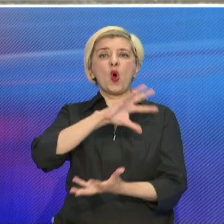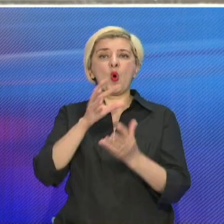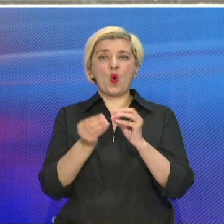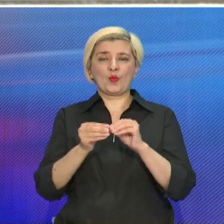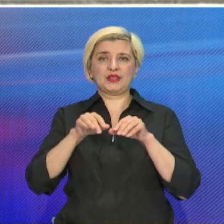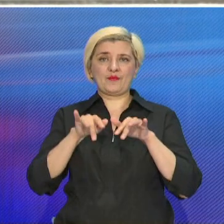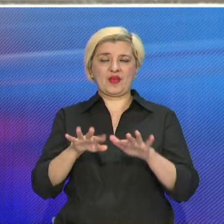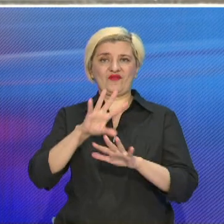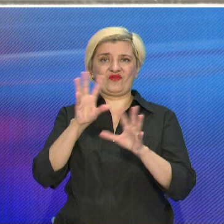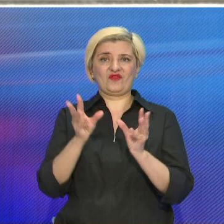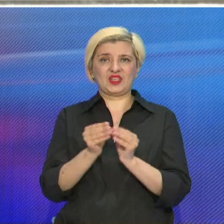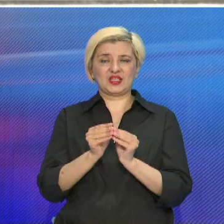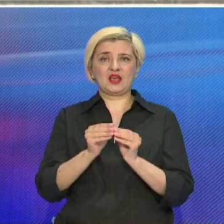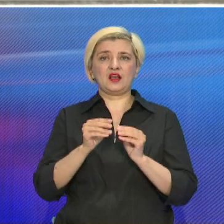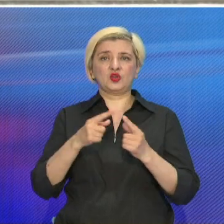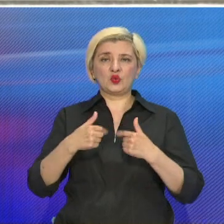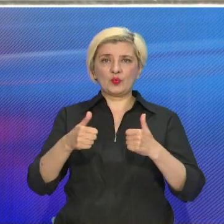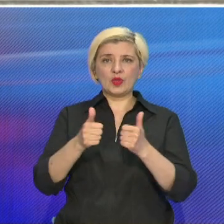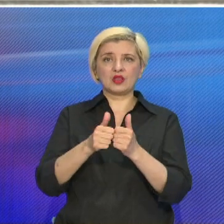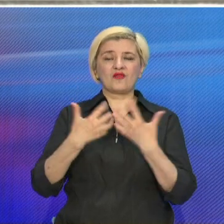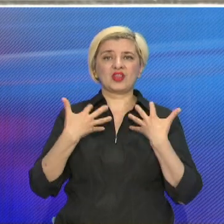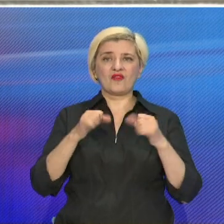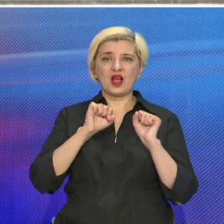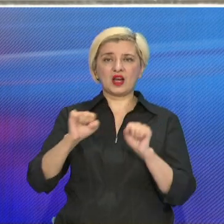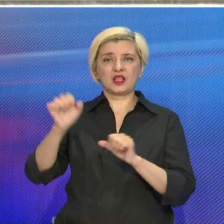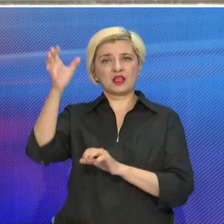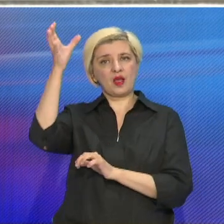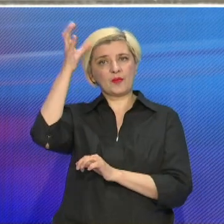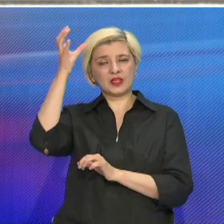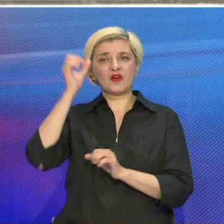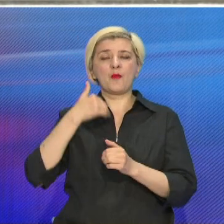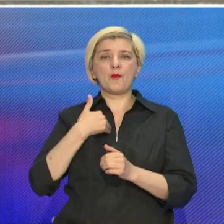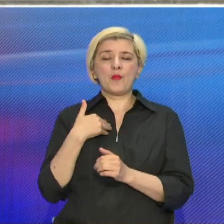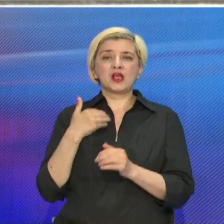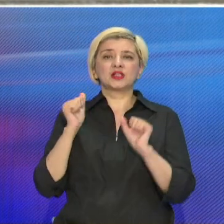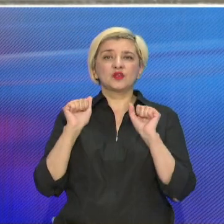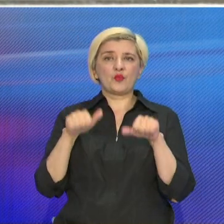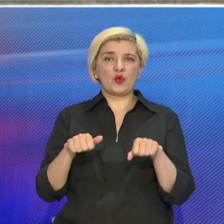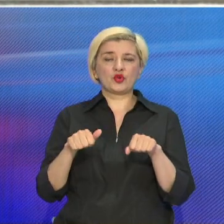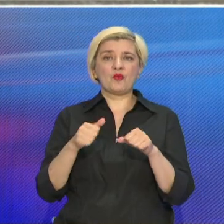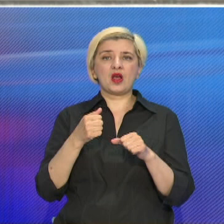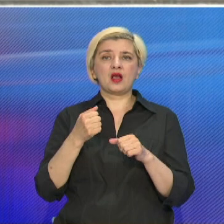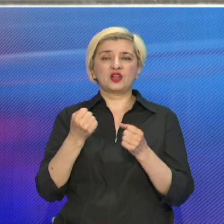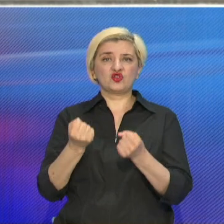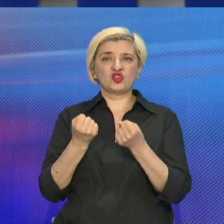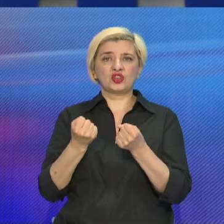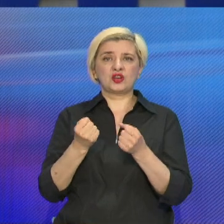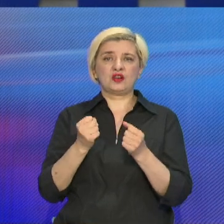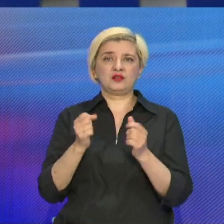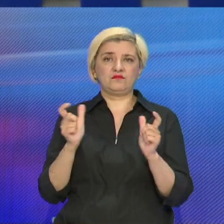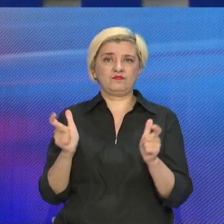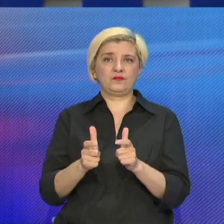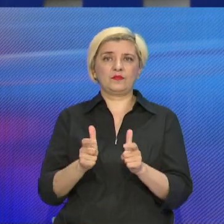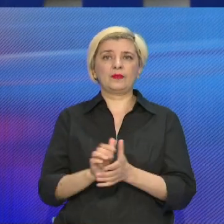субъектов профилактики, здравоохранения, образования мы сможем, пускай не победить это зло, но держать его в нужных рамках. С